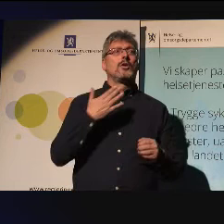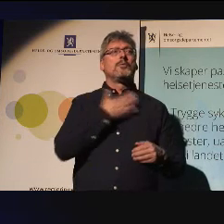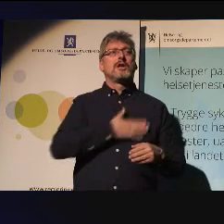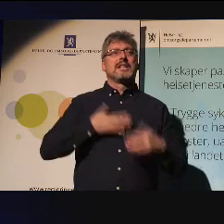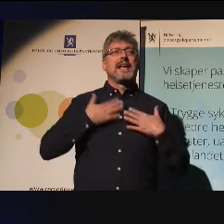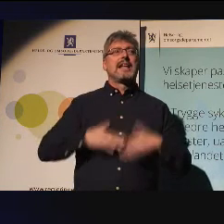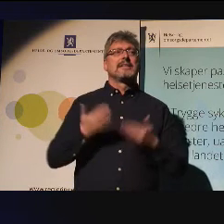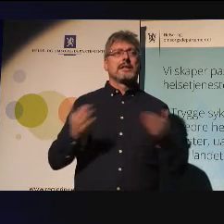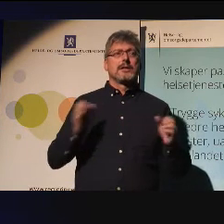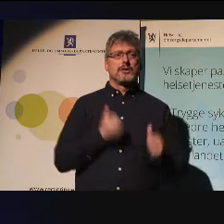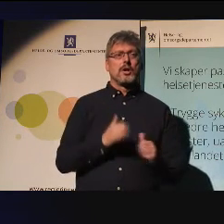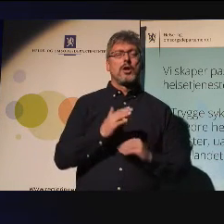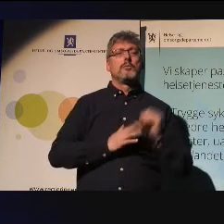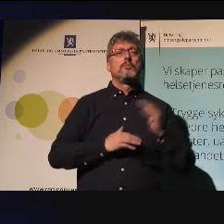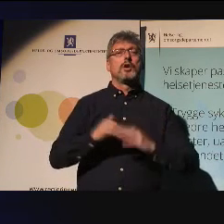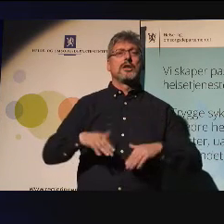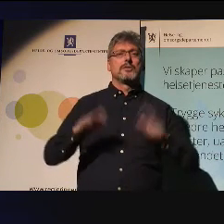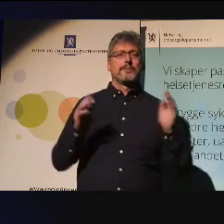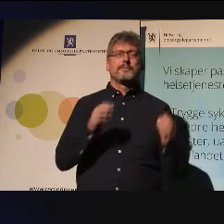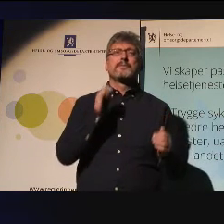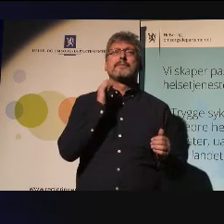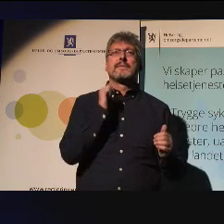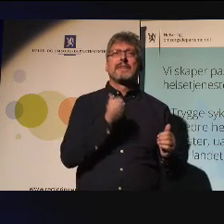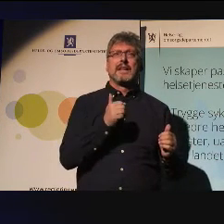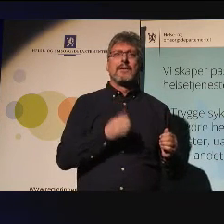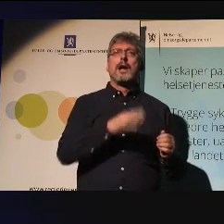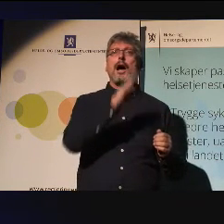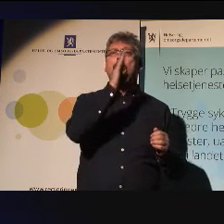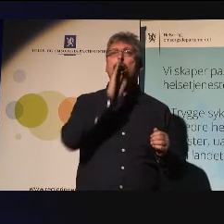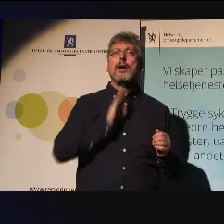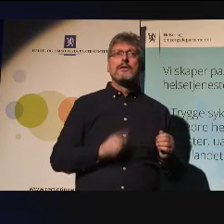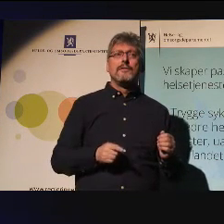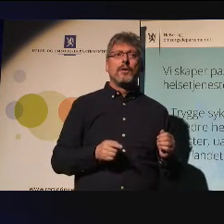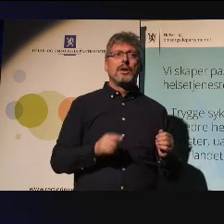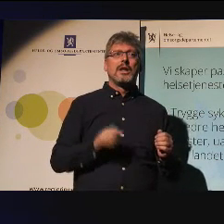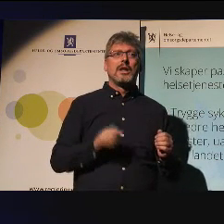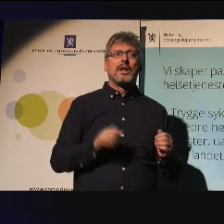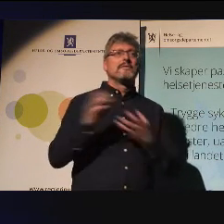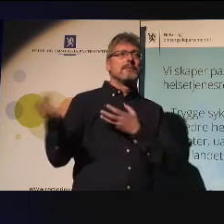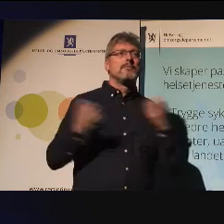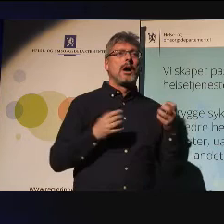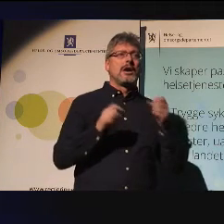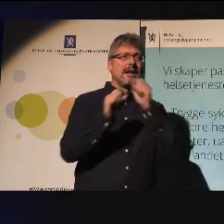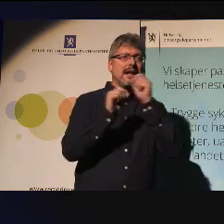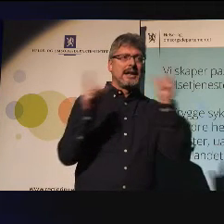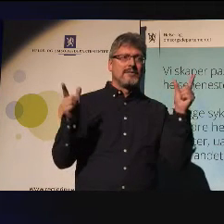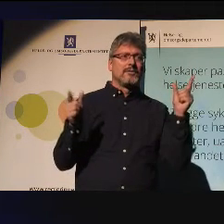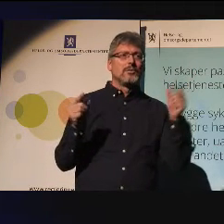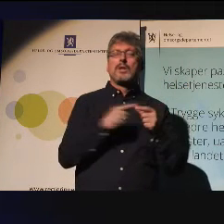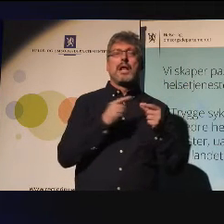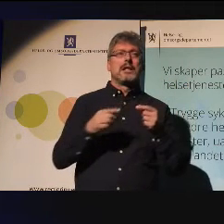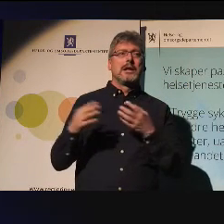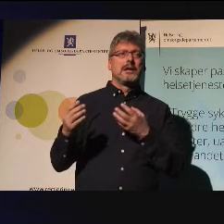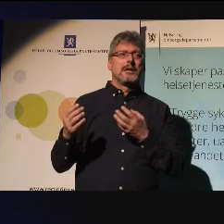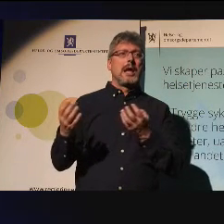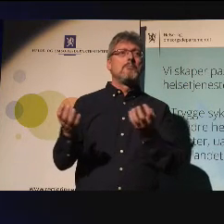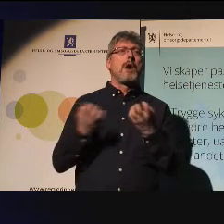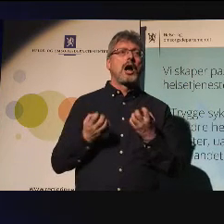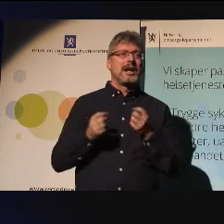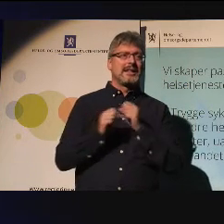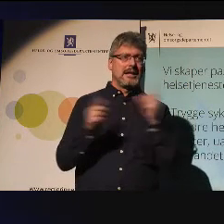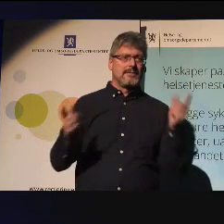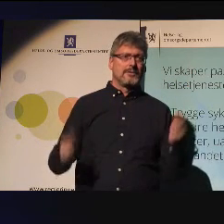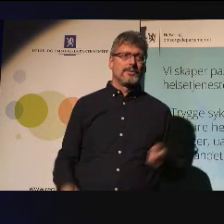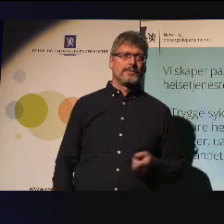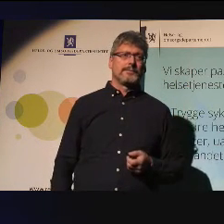helsetjeneste. Derfor det alvorlig hvis informasjon mangler eller mangelfull. La meg ta et eksempel